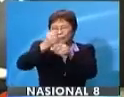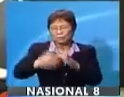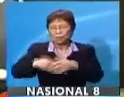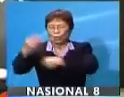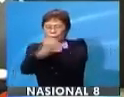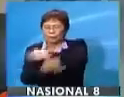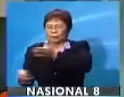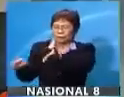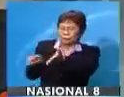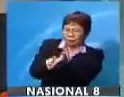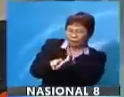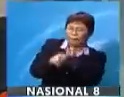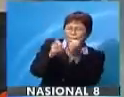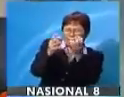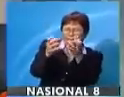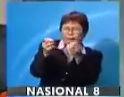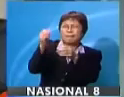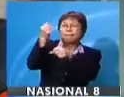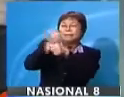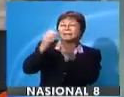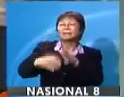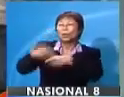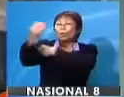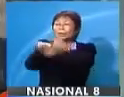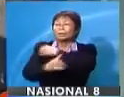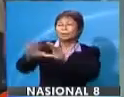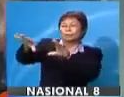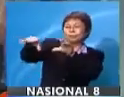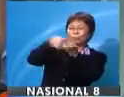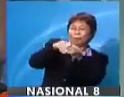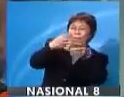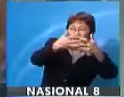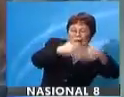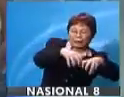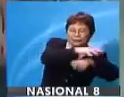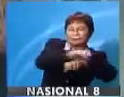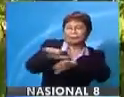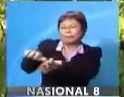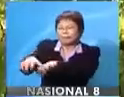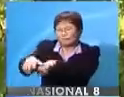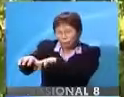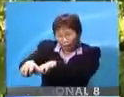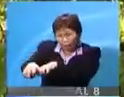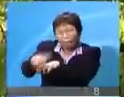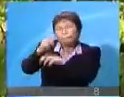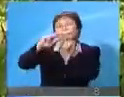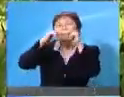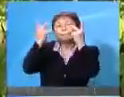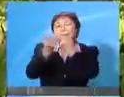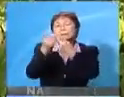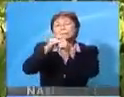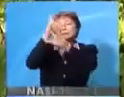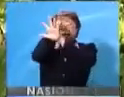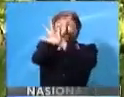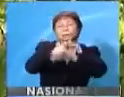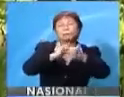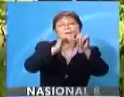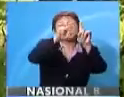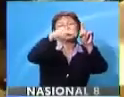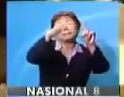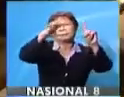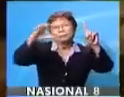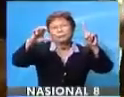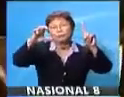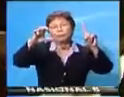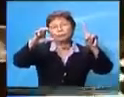asing berdaftar. Kebanyakan mereka terlibat dalam sektor perkilangan dan perladangan. Bagi parti di Sarawak, seramai